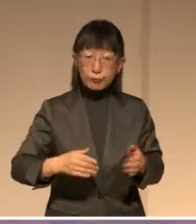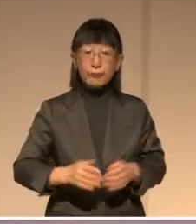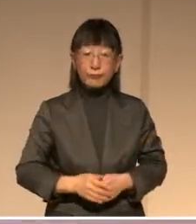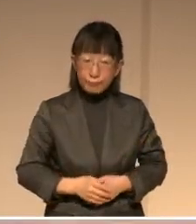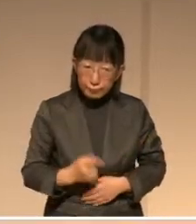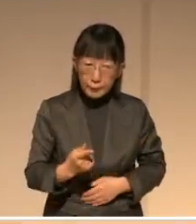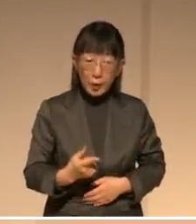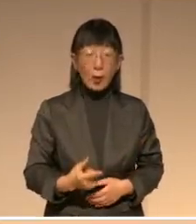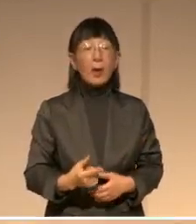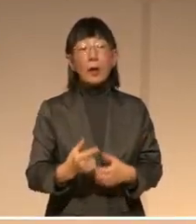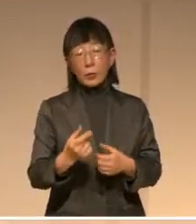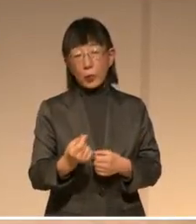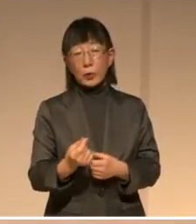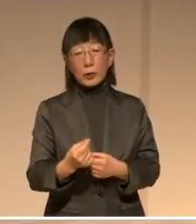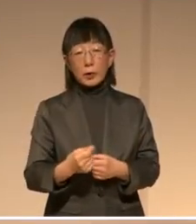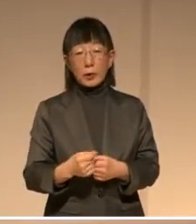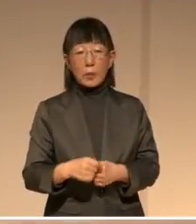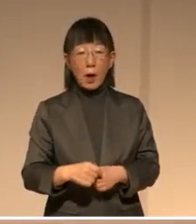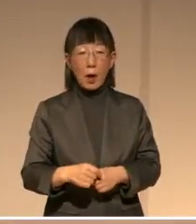高等率をね